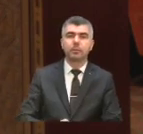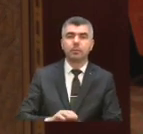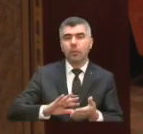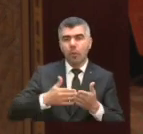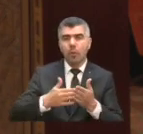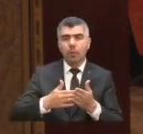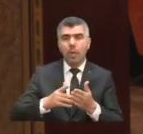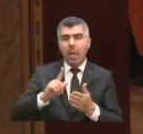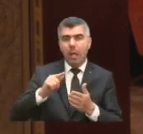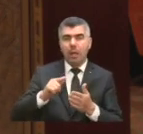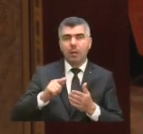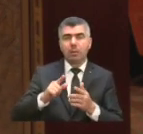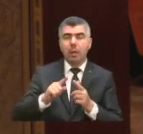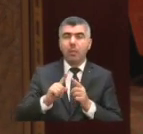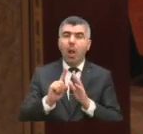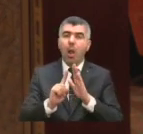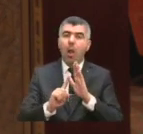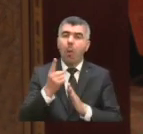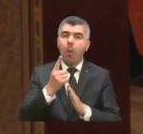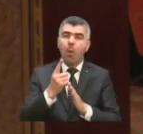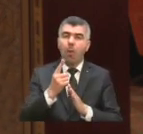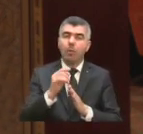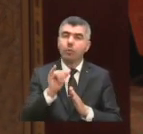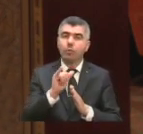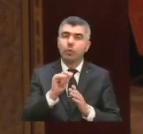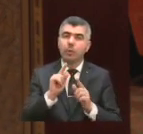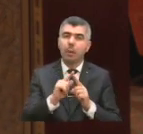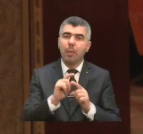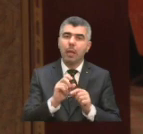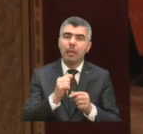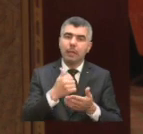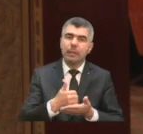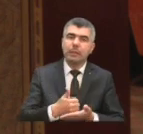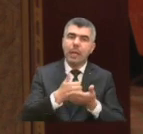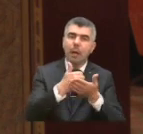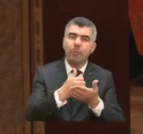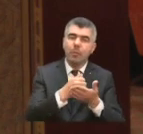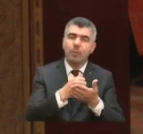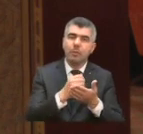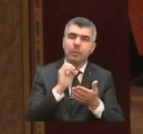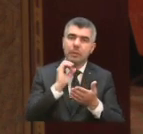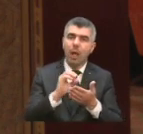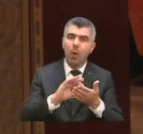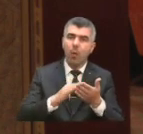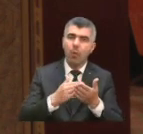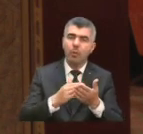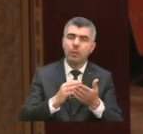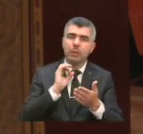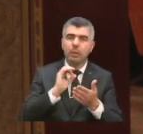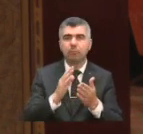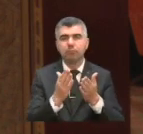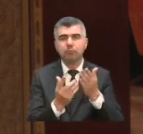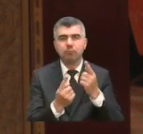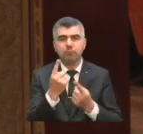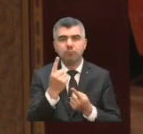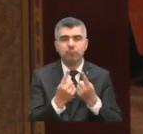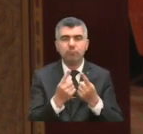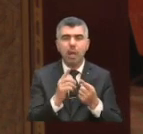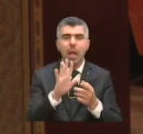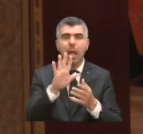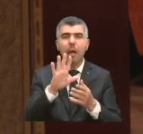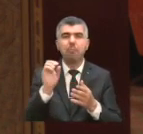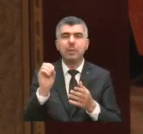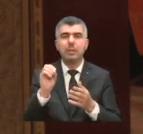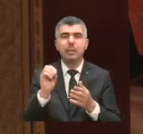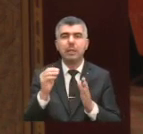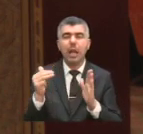من الآليات في مقدمتها ضمان إكسبرس واللي عرف واحد النمو ملحوظ واللي غطى ما يقارب من 50,000